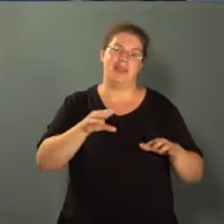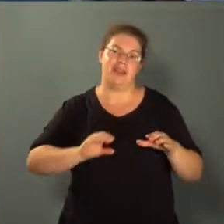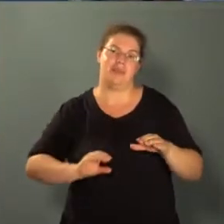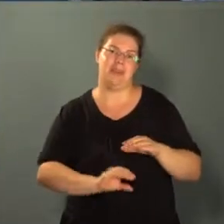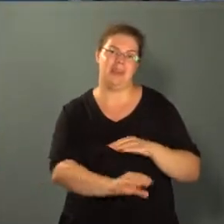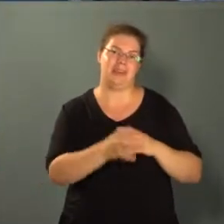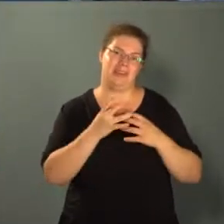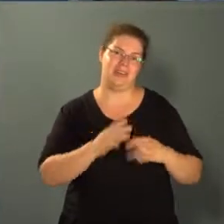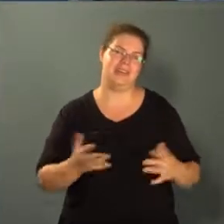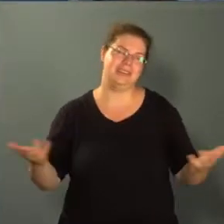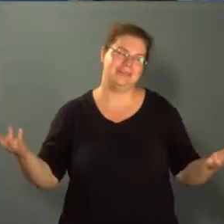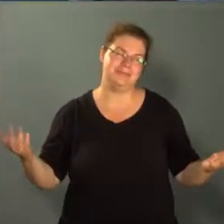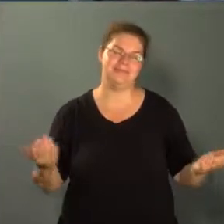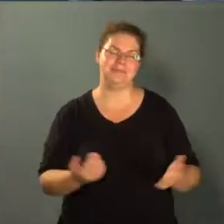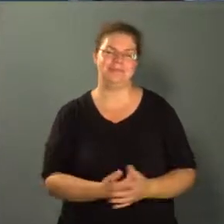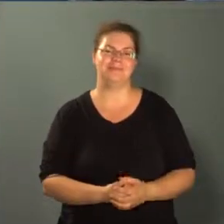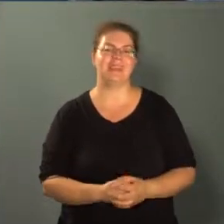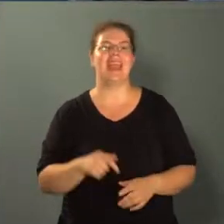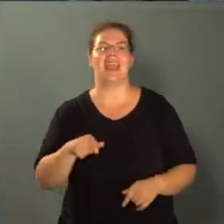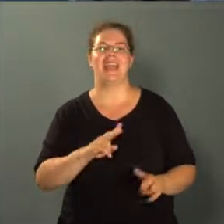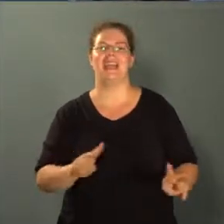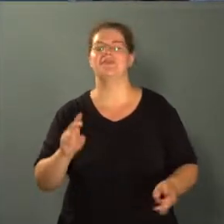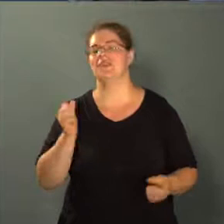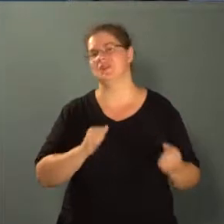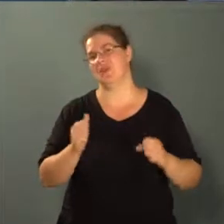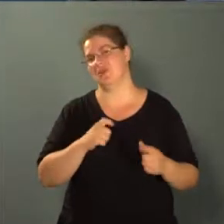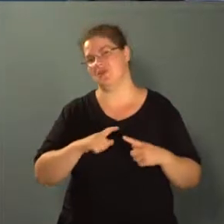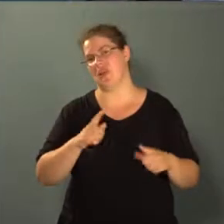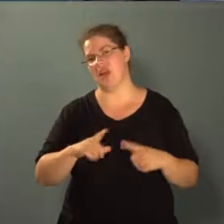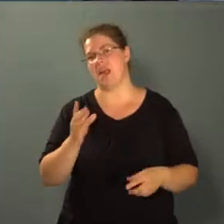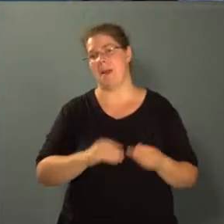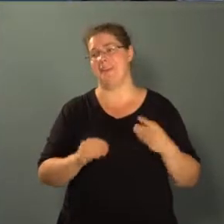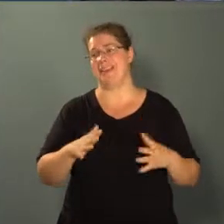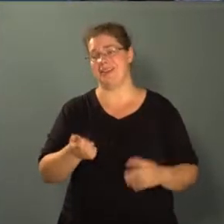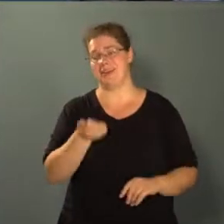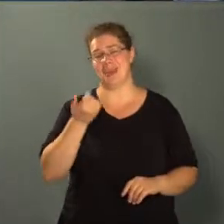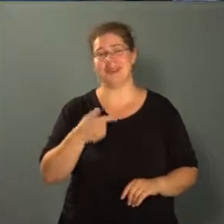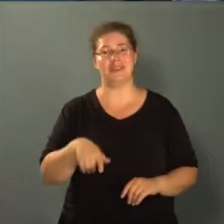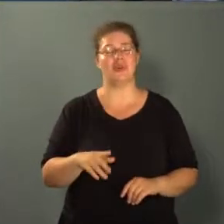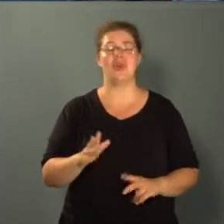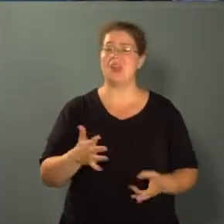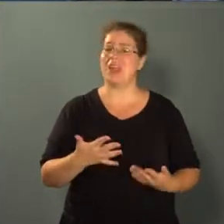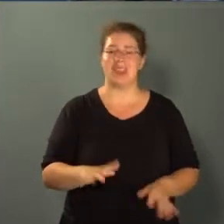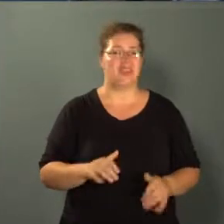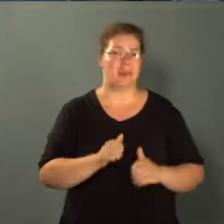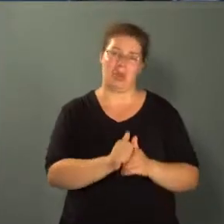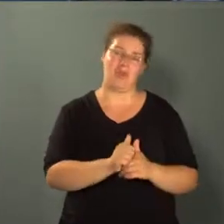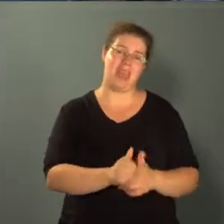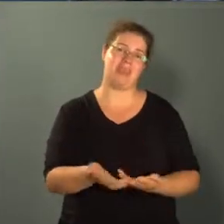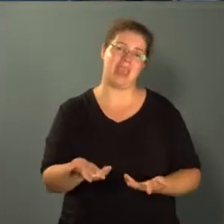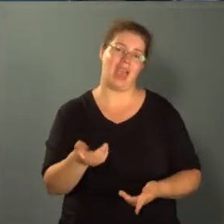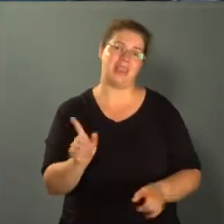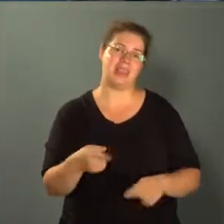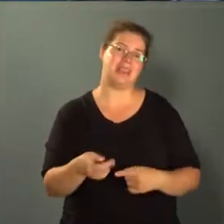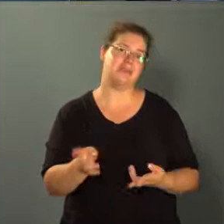a klarinét, úgyhogy hát ez van, nagyon sajnáljuk, mert ez nagy bánatunk, hogy egyik sem követte a zenei pályán őt,